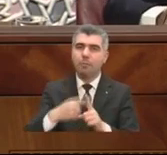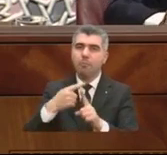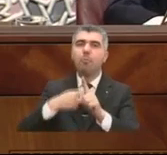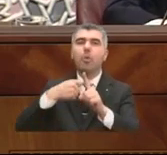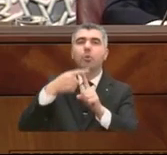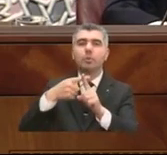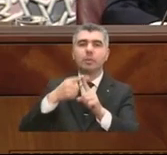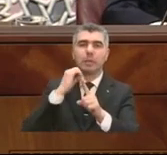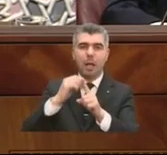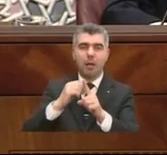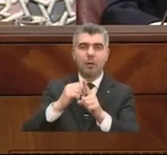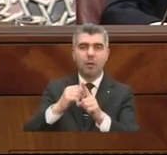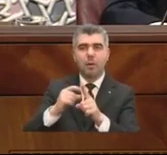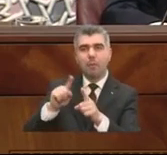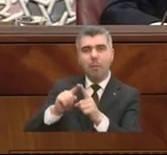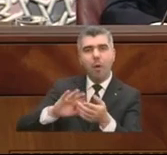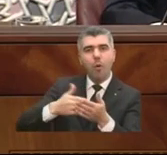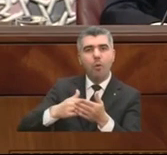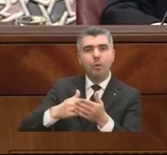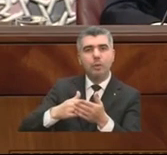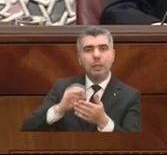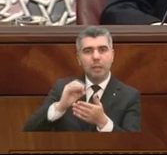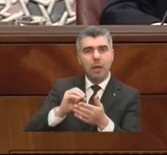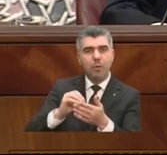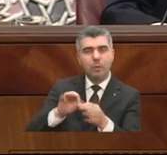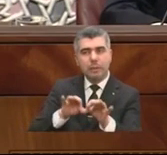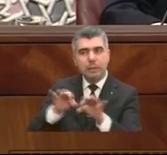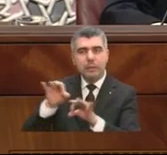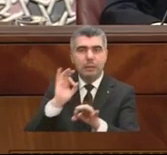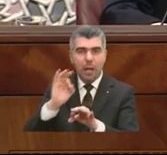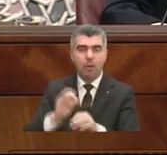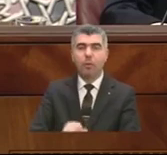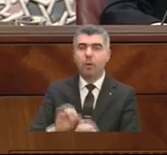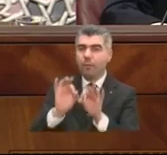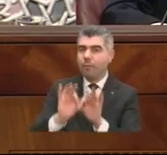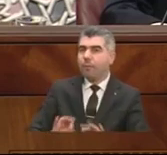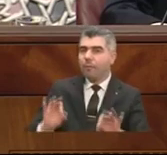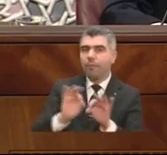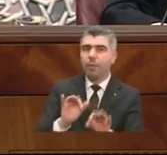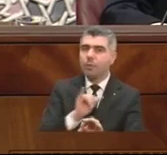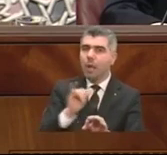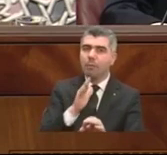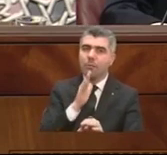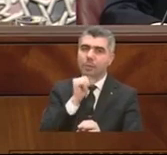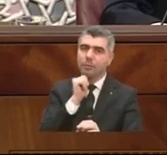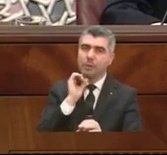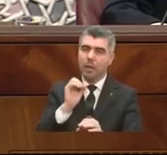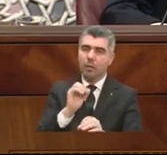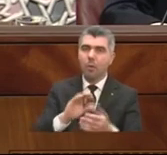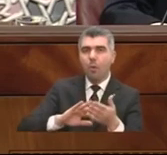مقبول لاختصاصاته وصلاحياته وتطاولاً مرفوضاً على سيادته